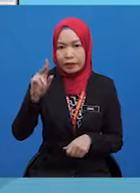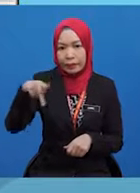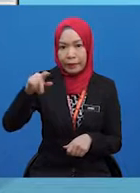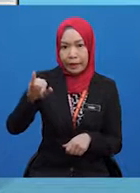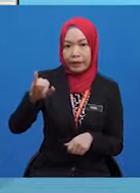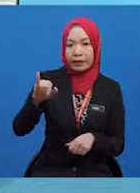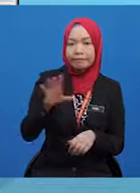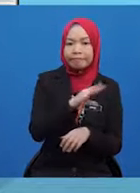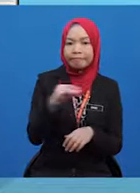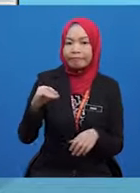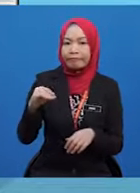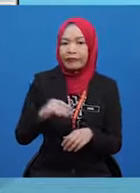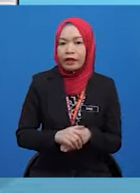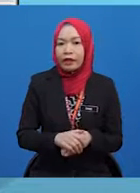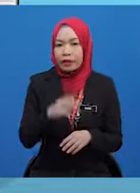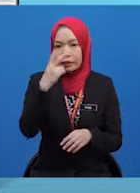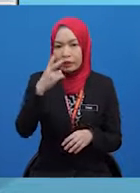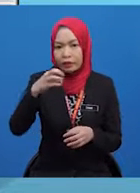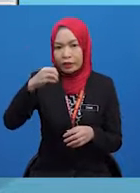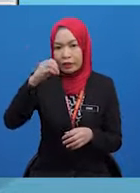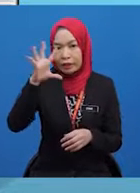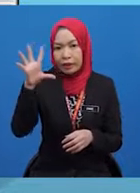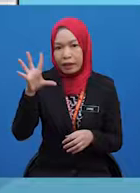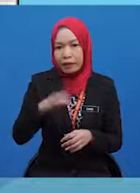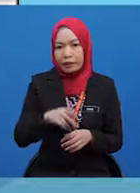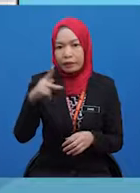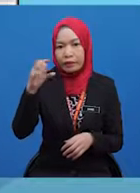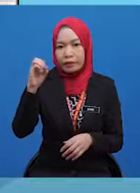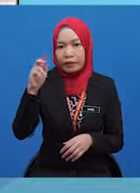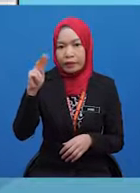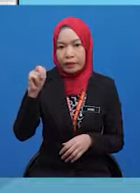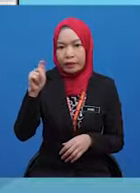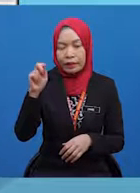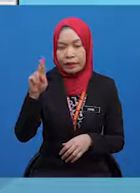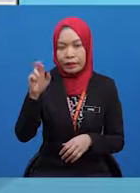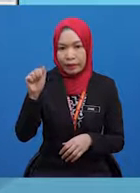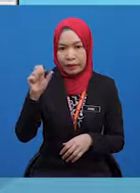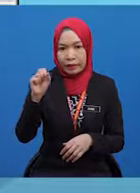Laras kecerahan dan kontras menggunakan fungsi brightness dan contrast.